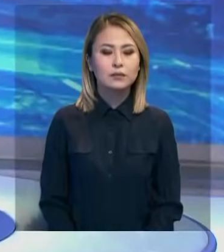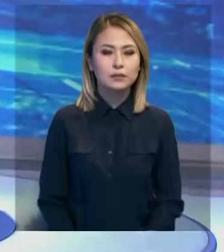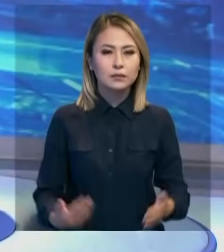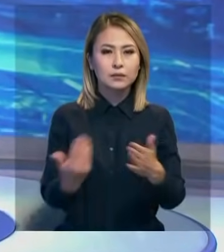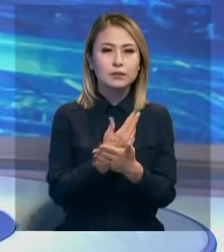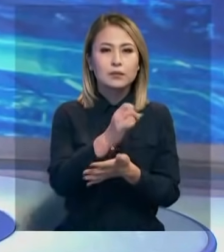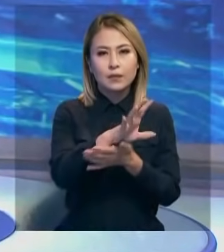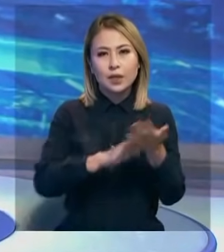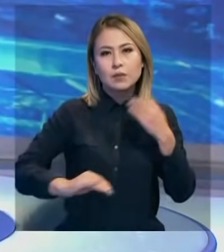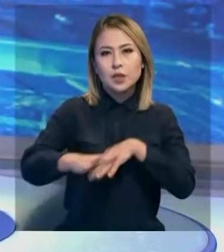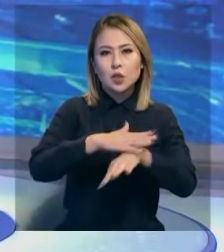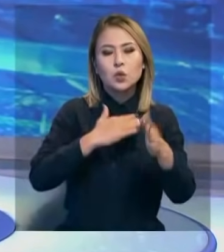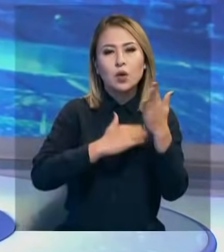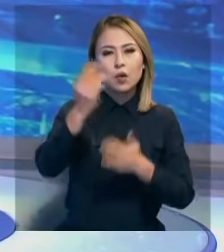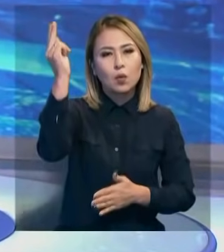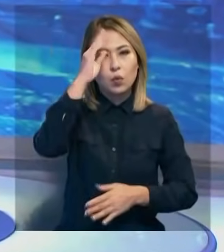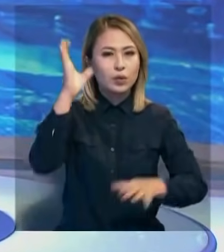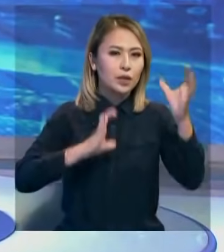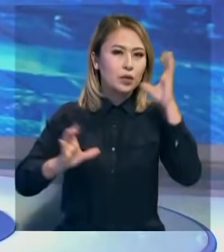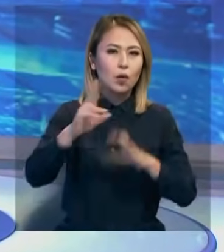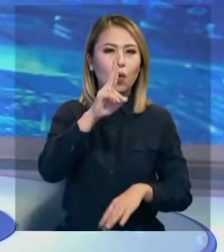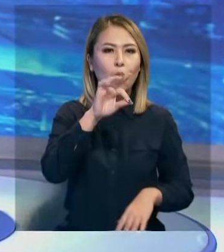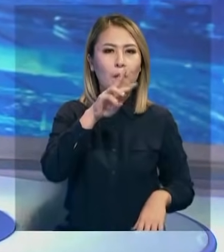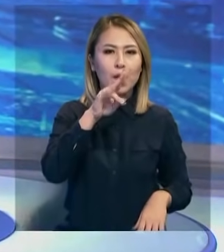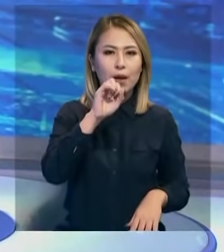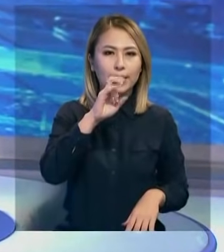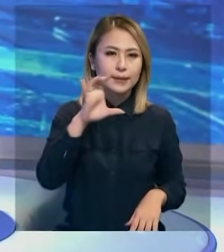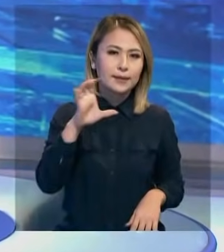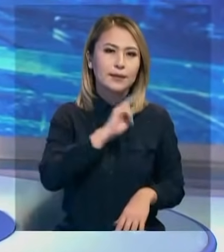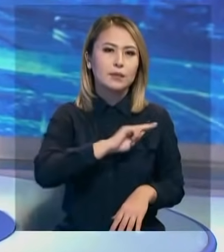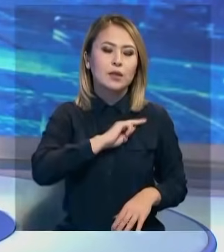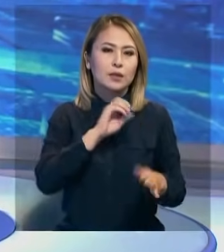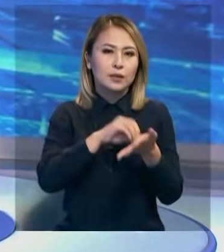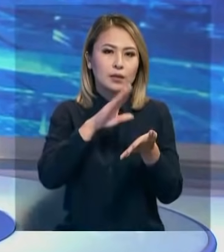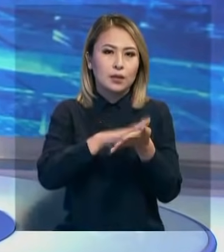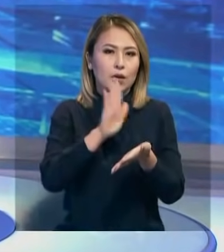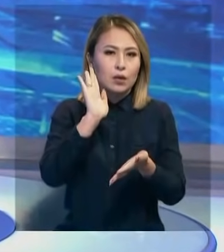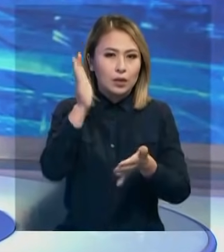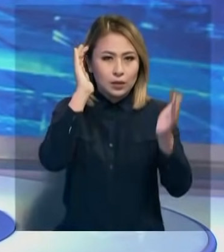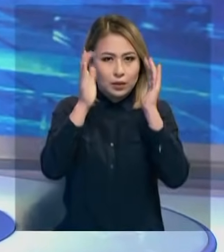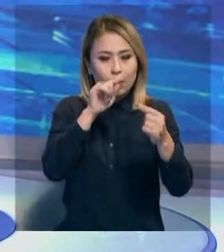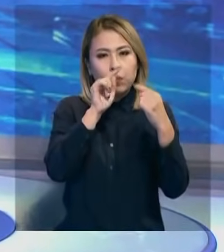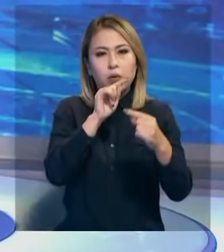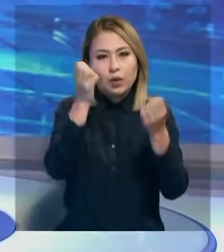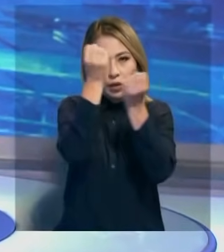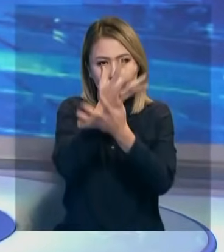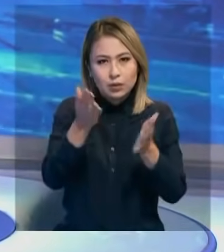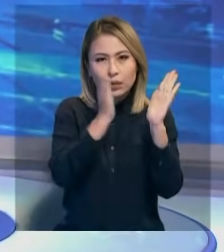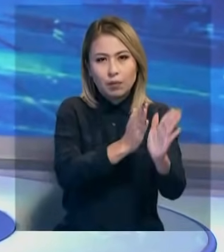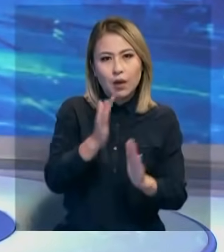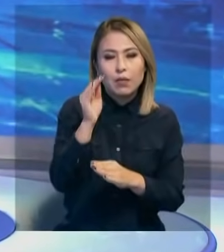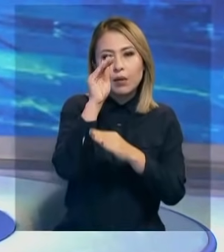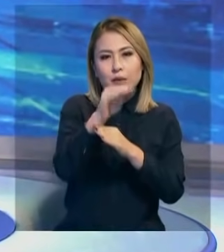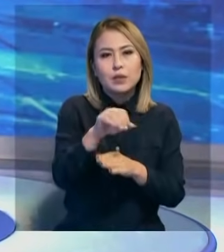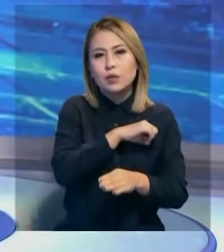Хабарымызды жалғастырамыз. Еліміздегі жоғары оқу орындарында комплаенс қызметі енгізіледі. Бұл сыбайлас жемқорлыққа қарсы мәдениетті